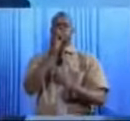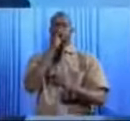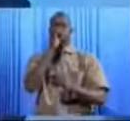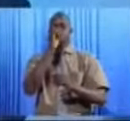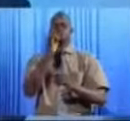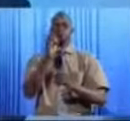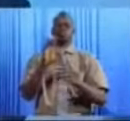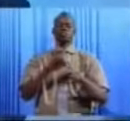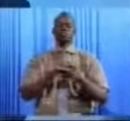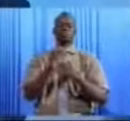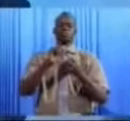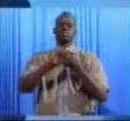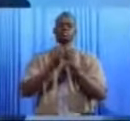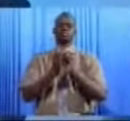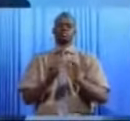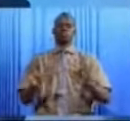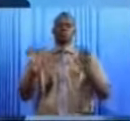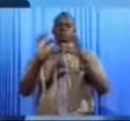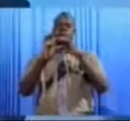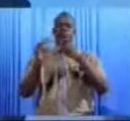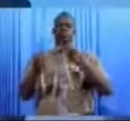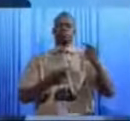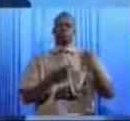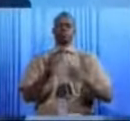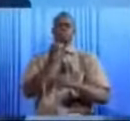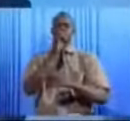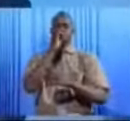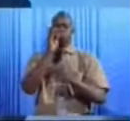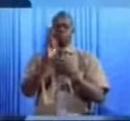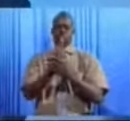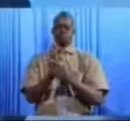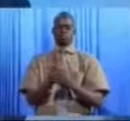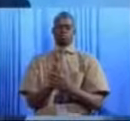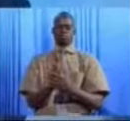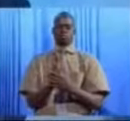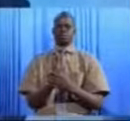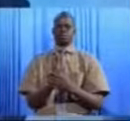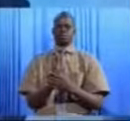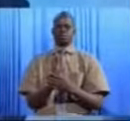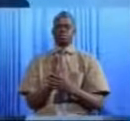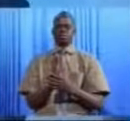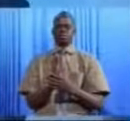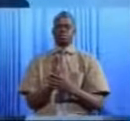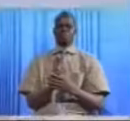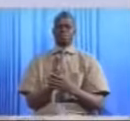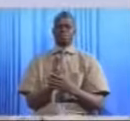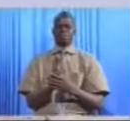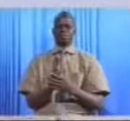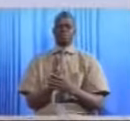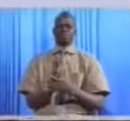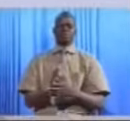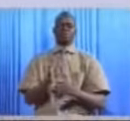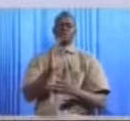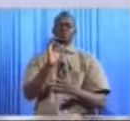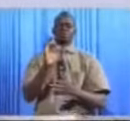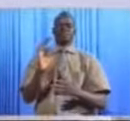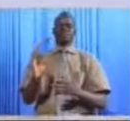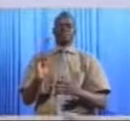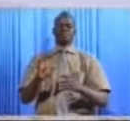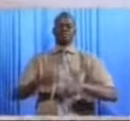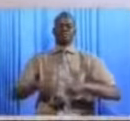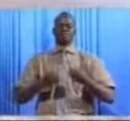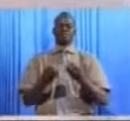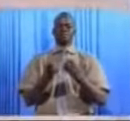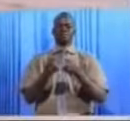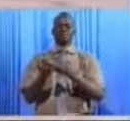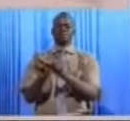sur les problématiques liées à la gestion de l'eau reportage adama coulibaly au burkina faso il existe plusieurs types